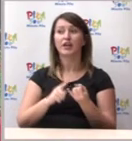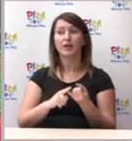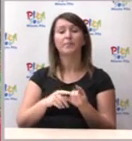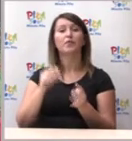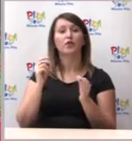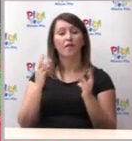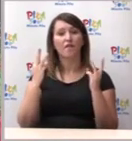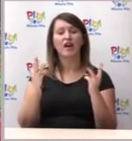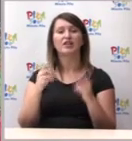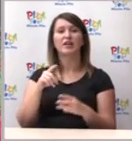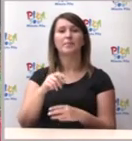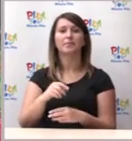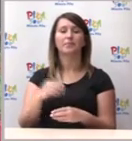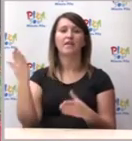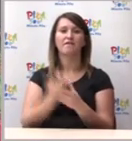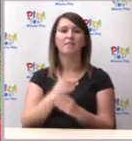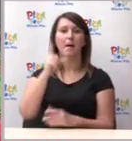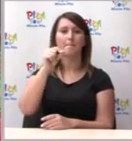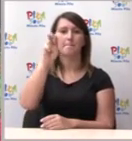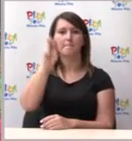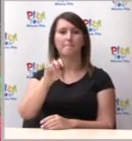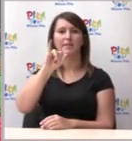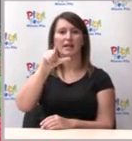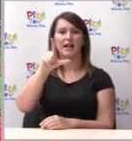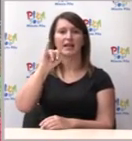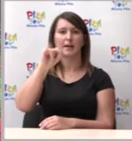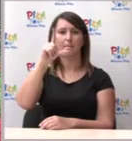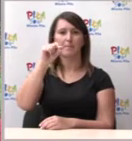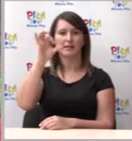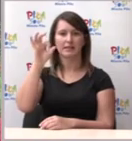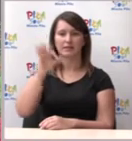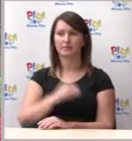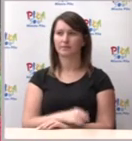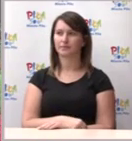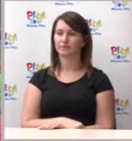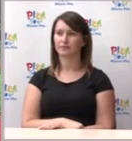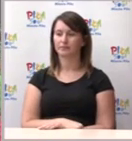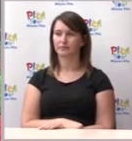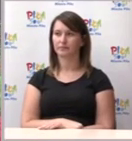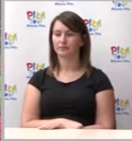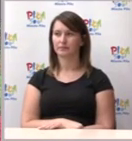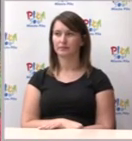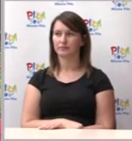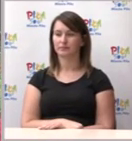firmę Philips, która jest od początku z nami. No i dzięki temu, że jest taka firma w Pile, możemy taką